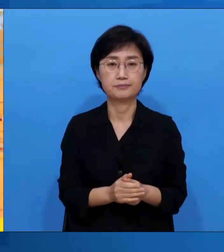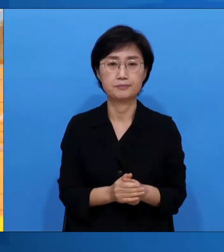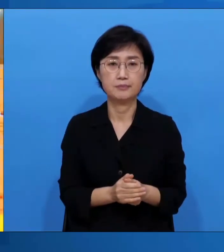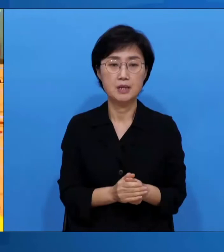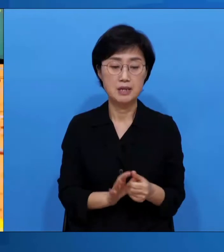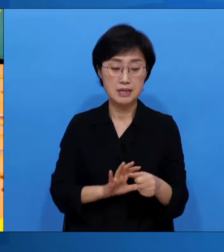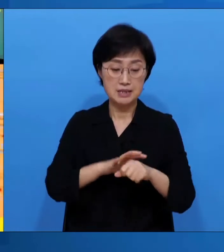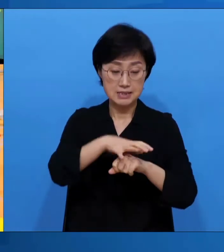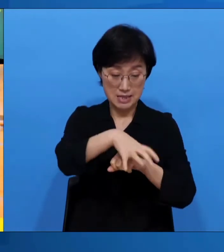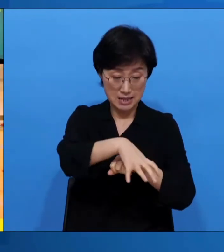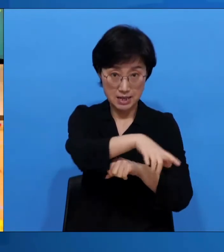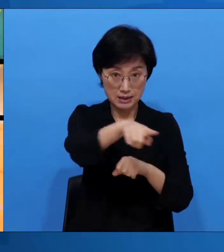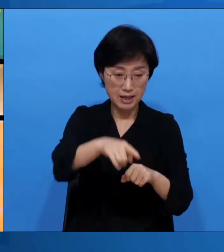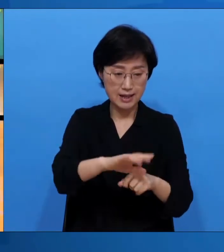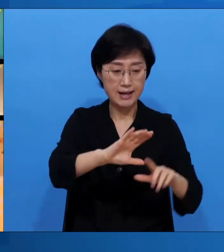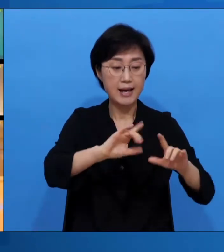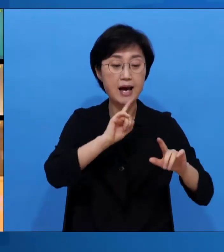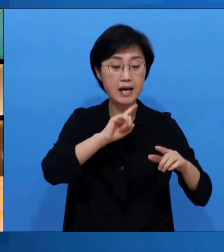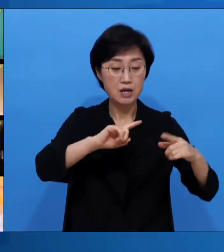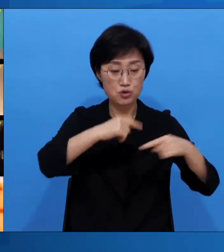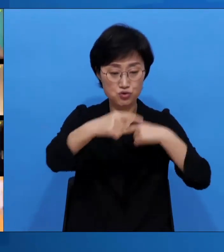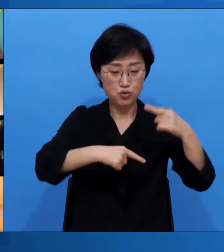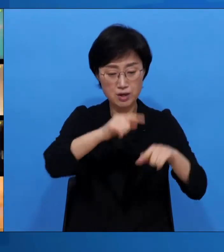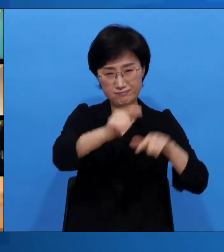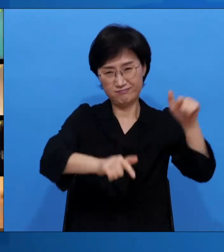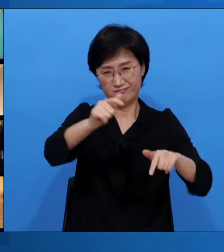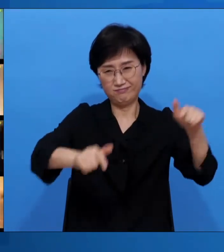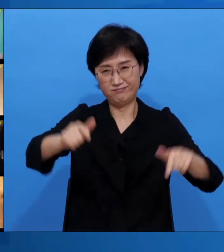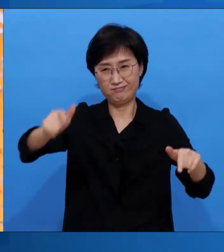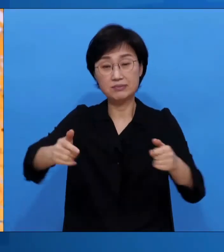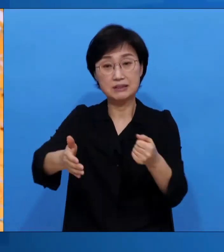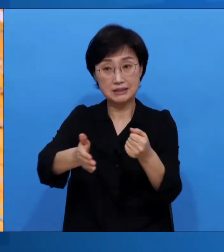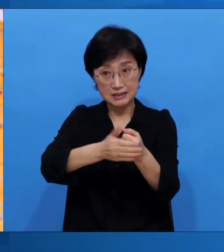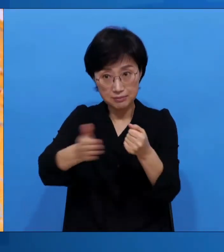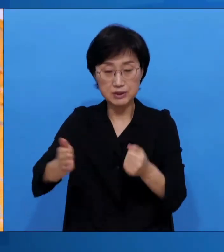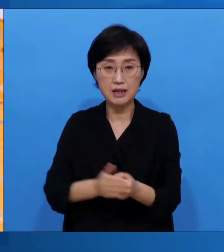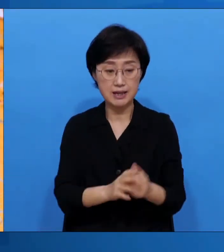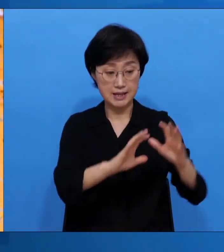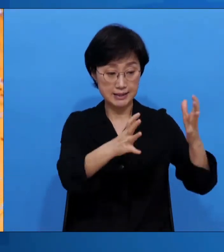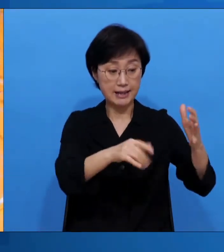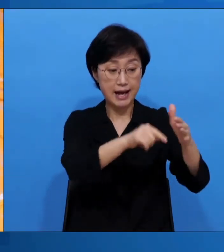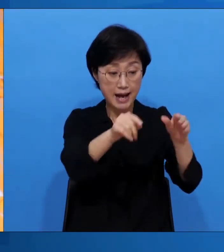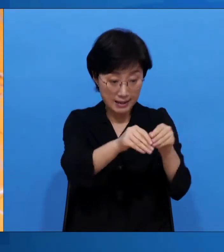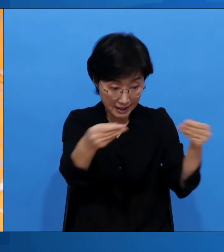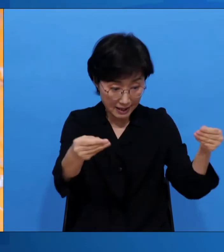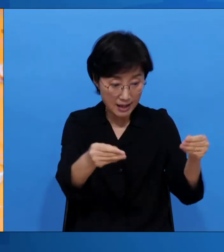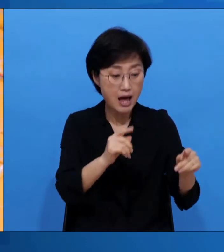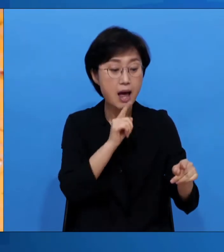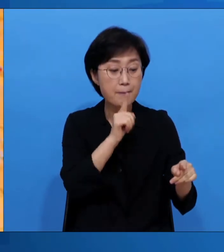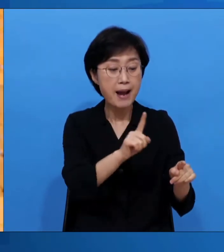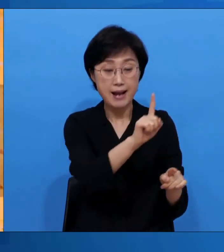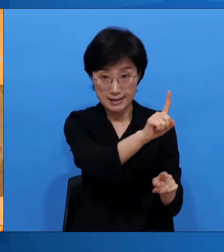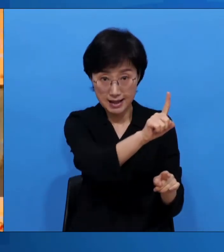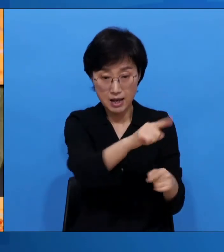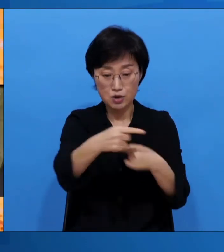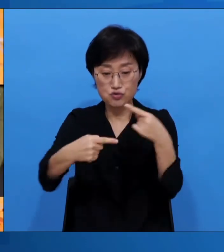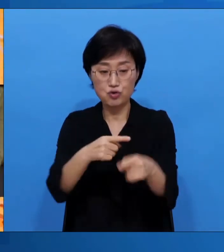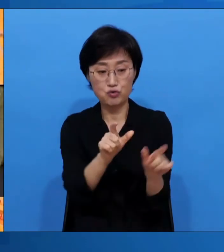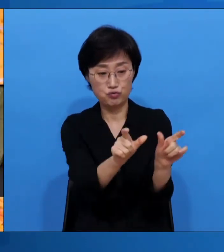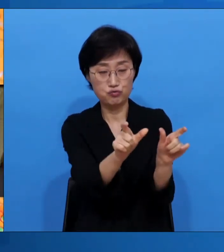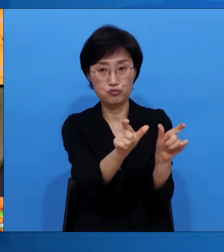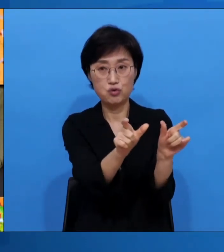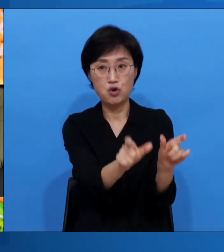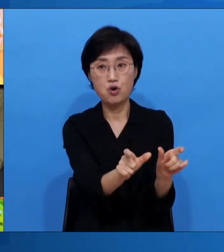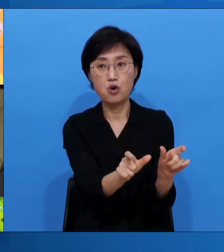237 나라마다 사용하는 수어가 다르기 때문에 모든 나라 안에는 그 나라 언어와 수어 두